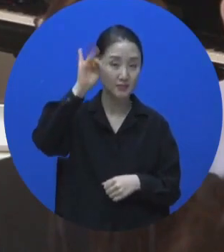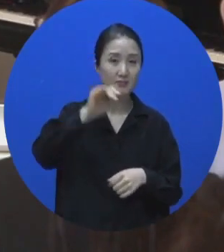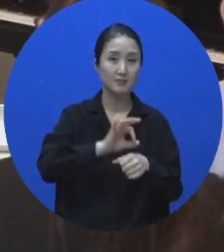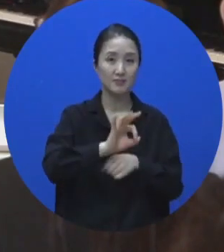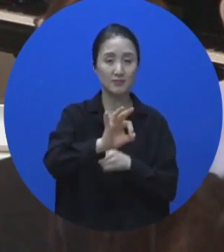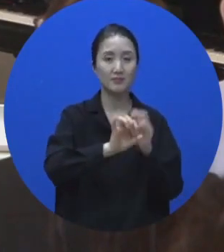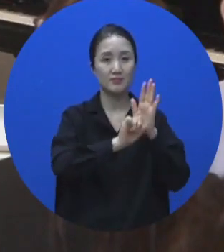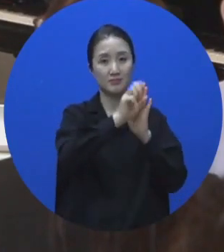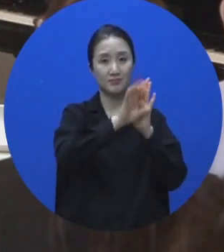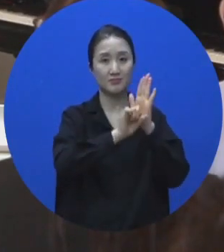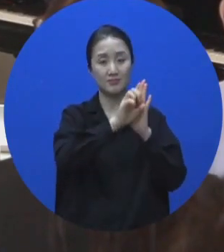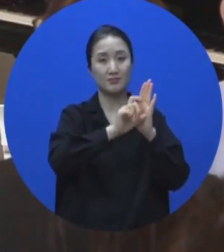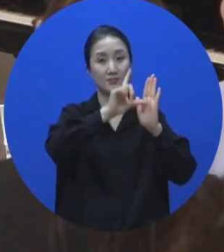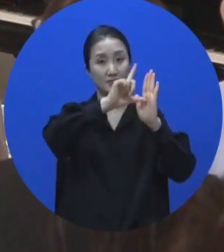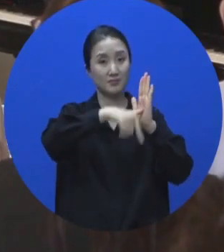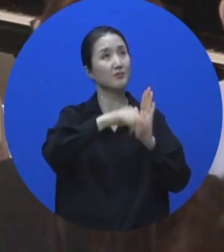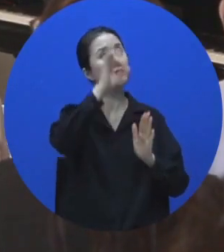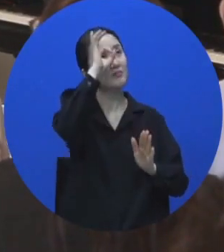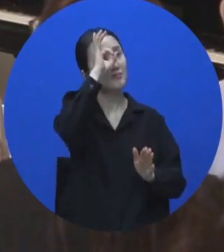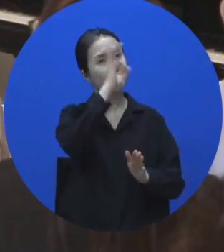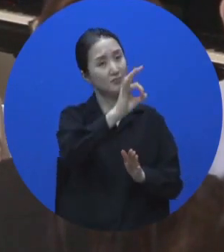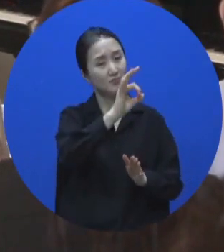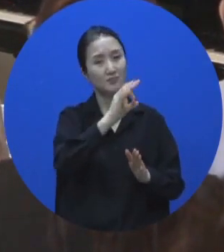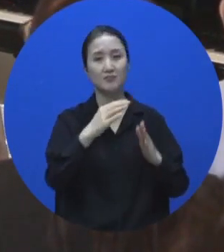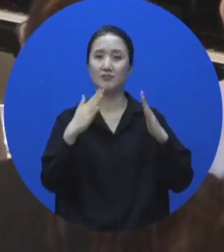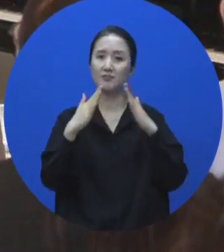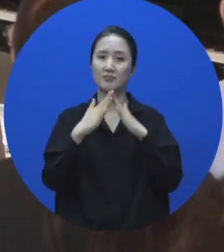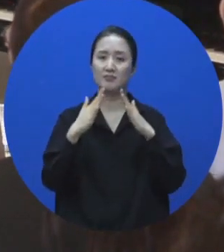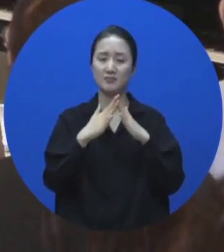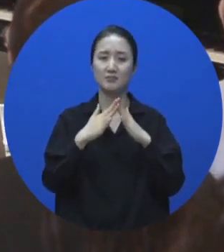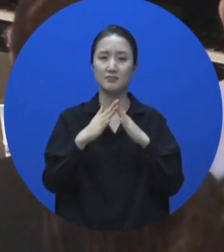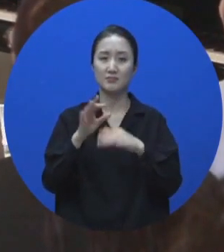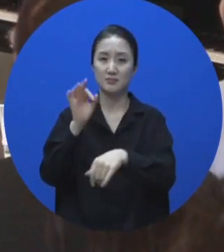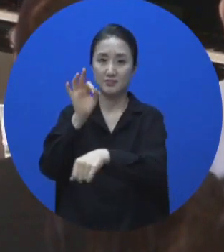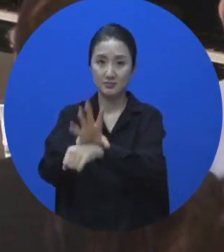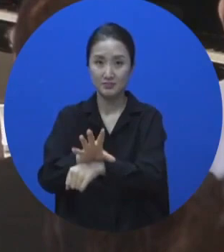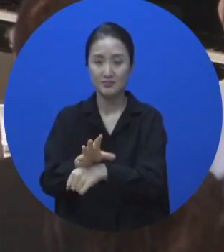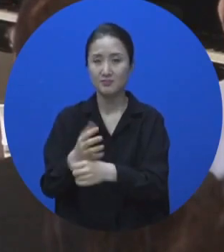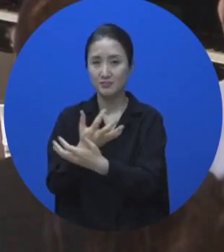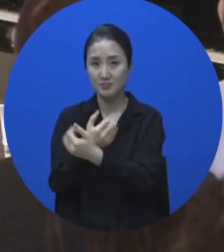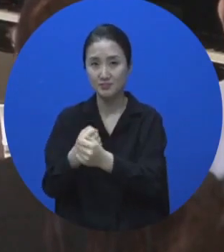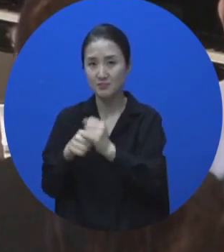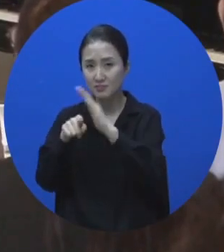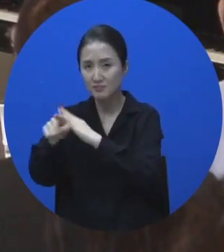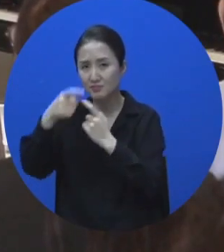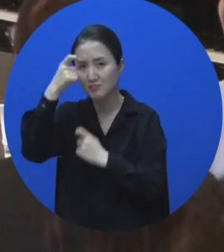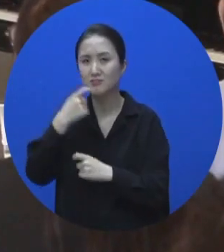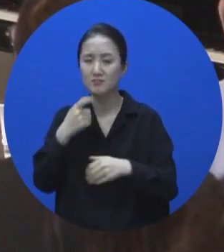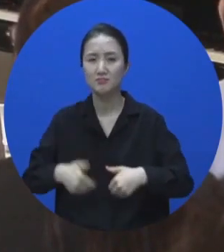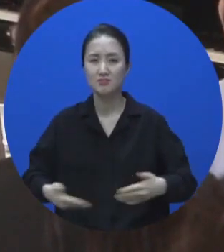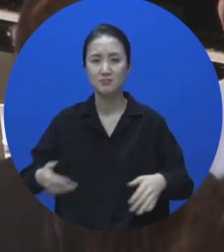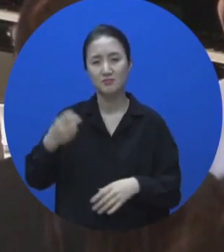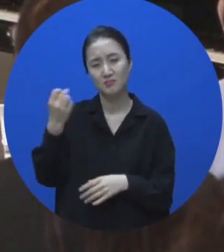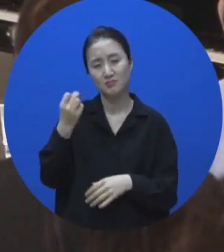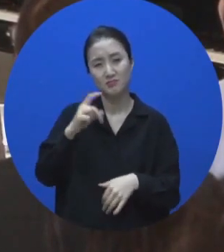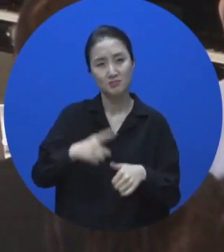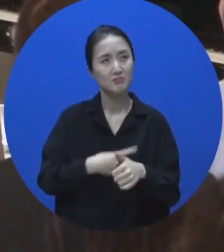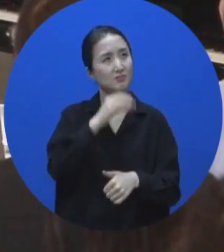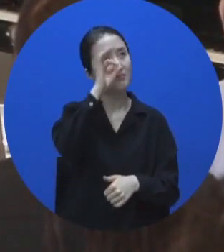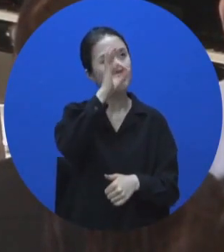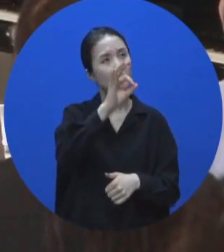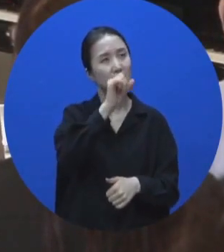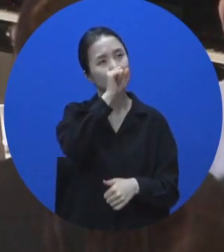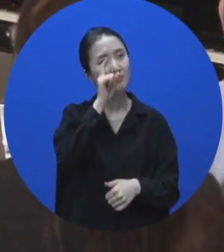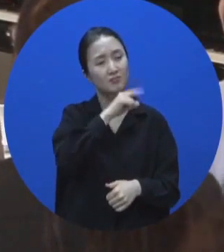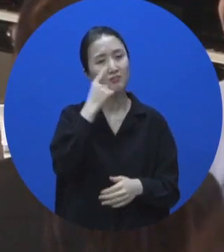집인 걸 알고 있었거든요 여러분들 이런 정보 라든지 이런 것들을 단숨에 얻기는 힘들어요 저도